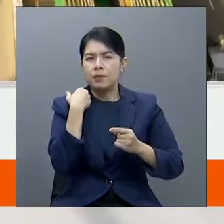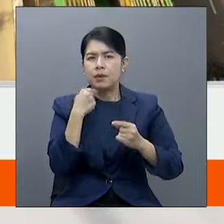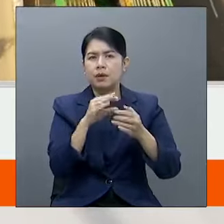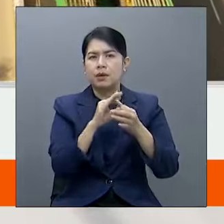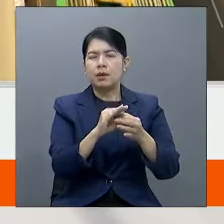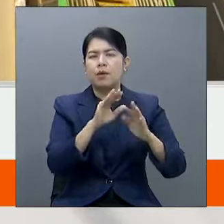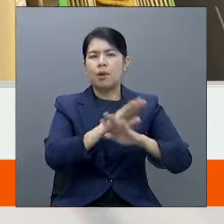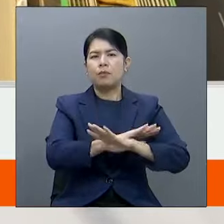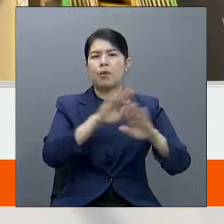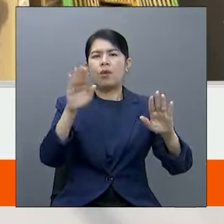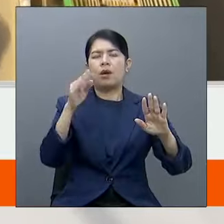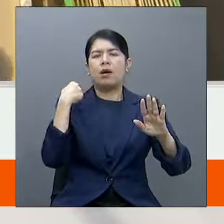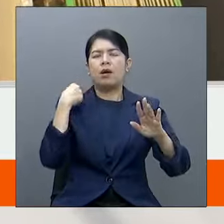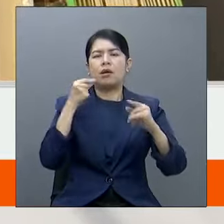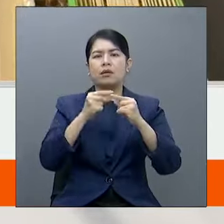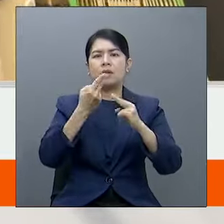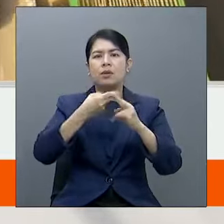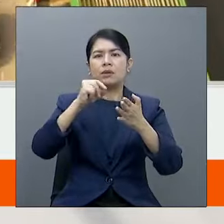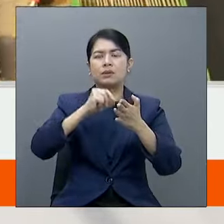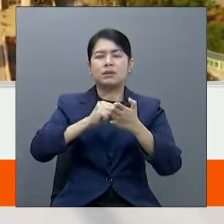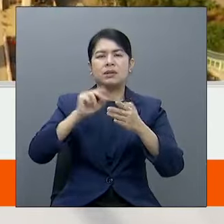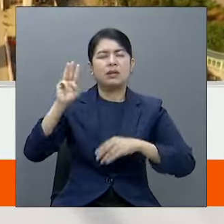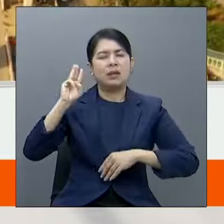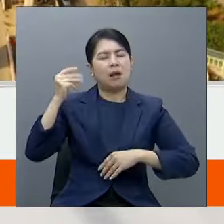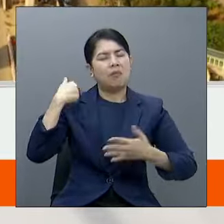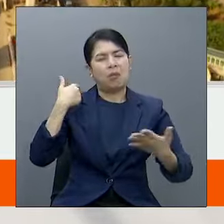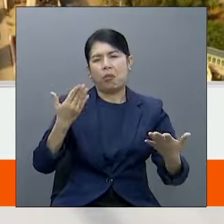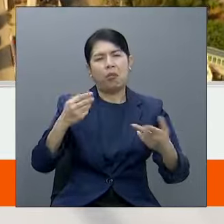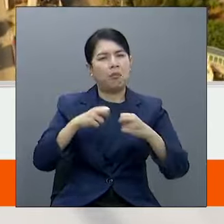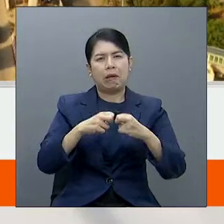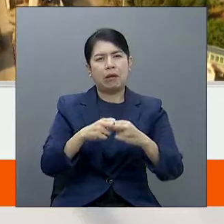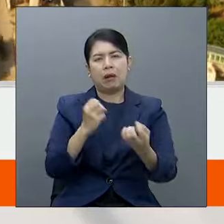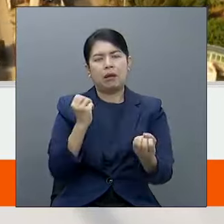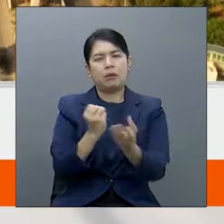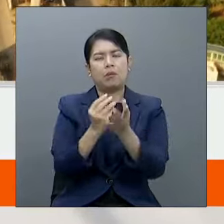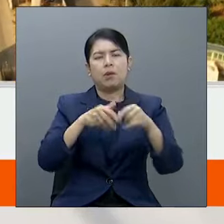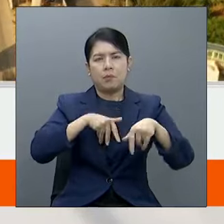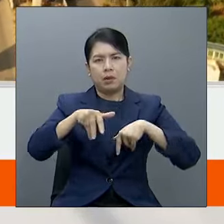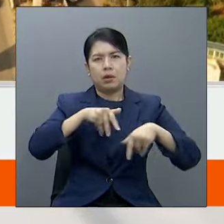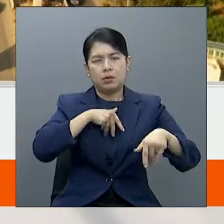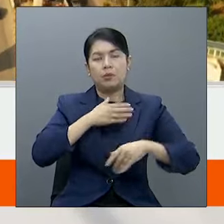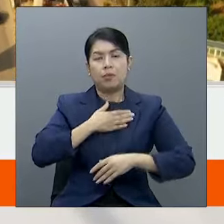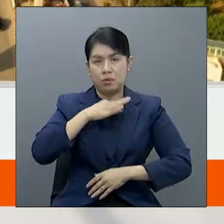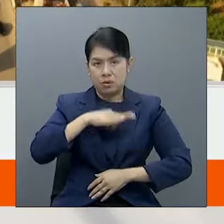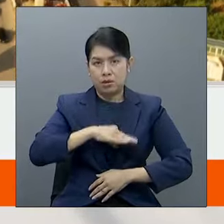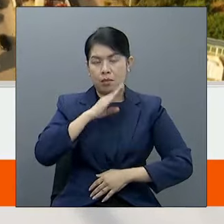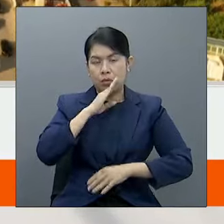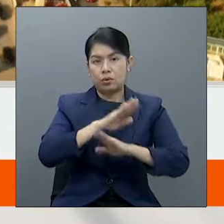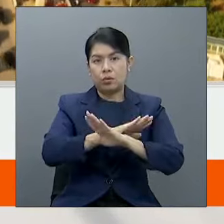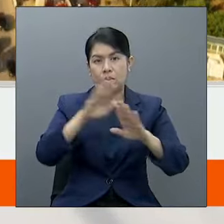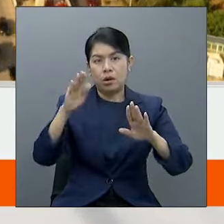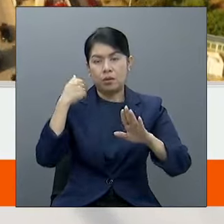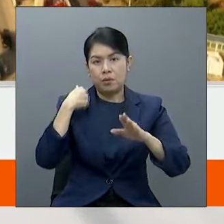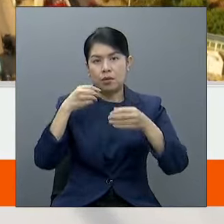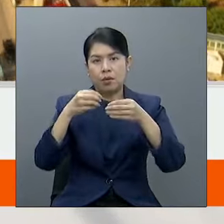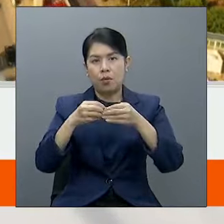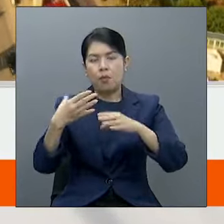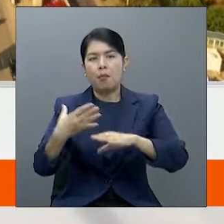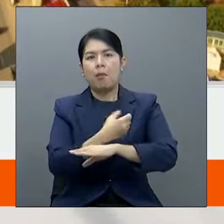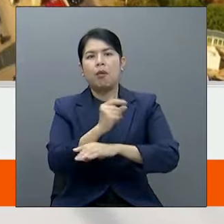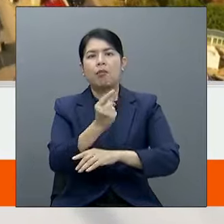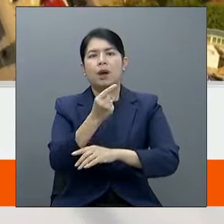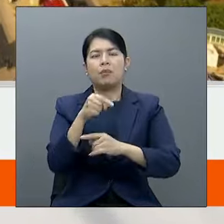ญญาเนี่ยนะฮะโดยรวมแล้วเนี่ยประชาชนเดือดร้อนมากกว่านะครับยกเลิกสัญญาปุ๊บเอาผู้รับเหมาใหม่เข้ามาเนี่ยไม่มีใครอยากมาท